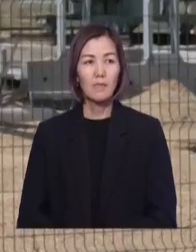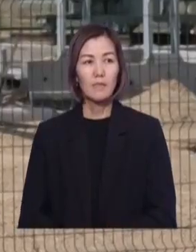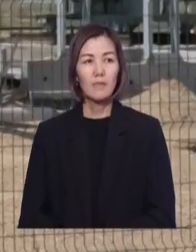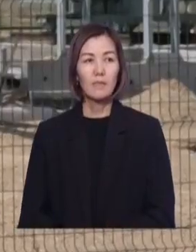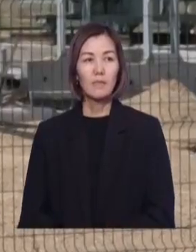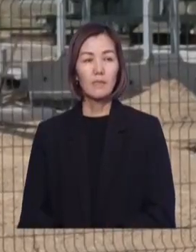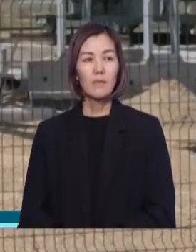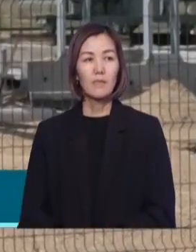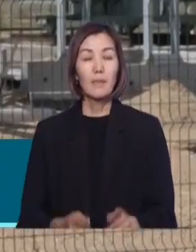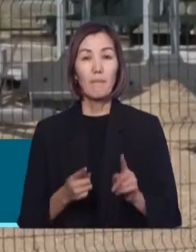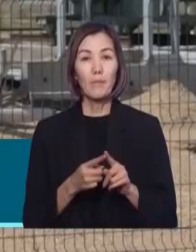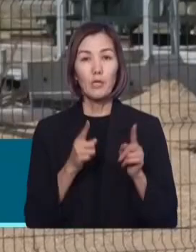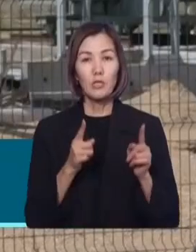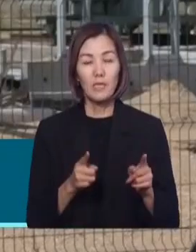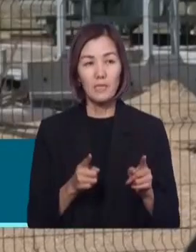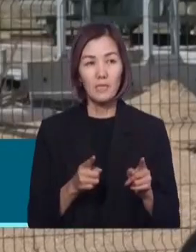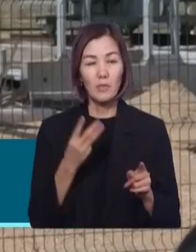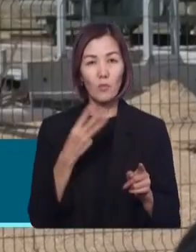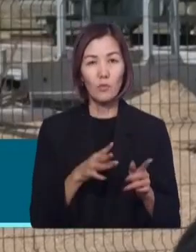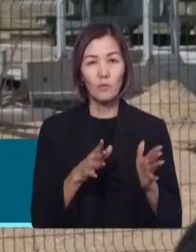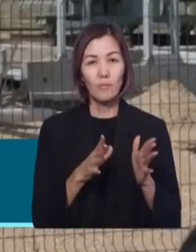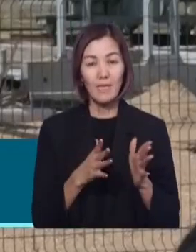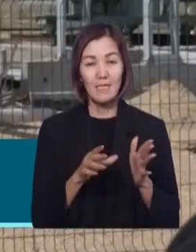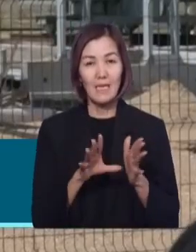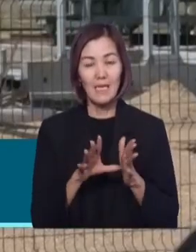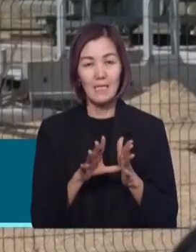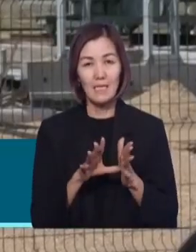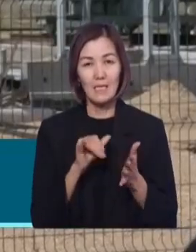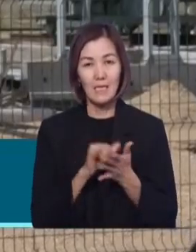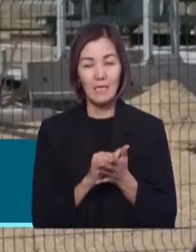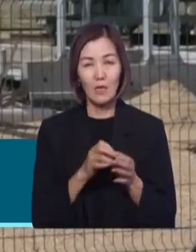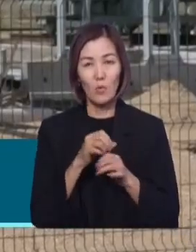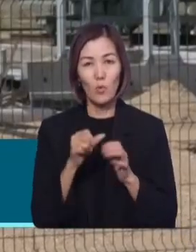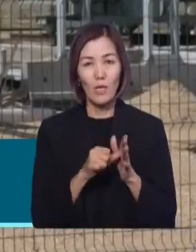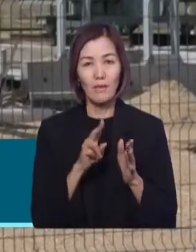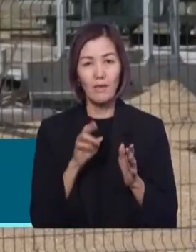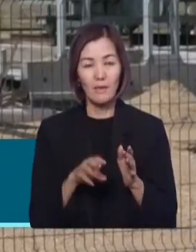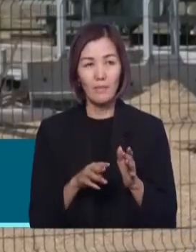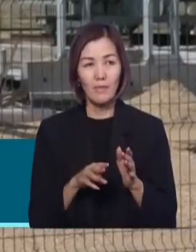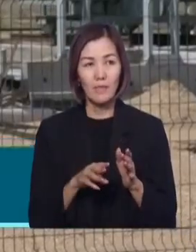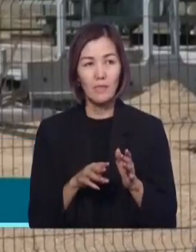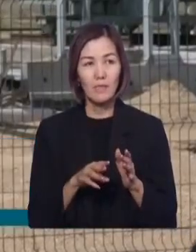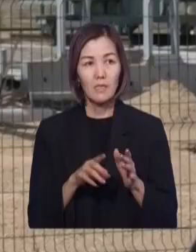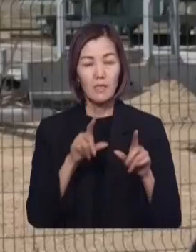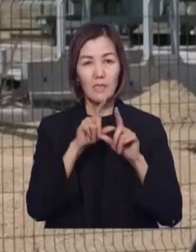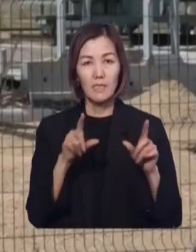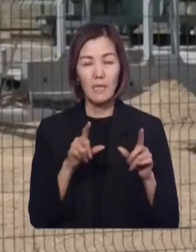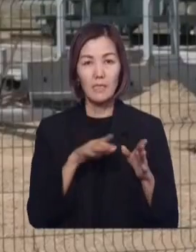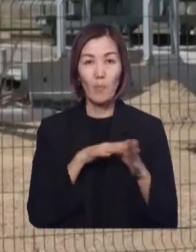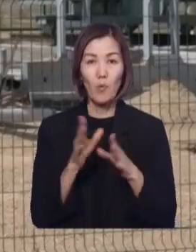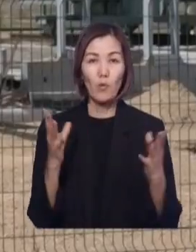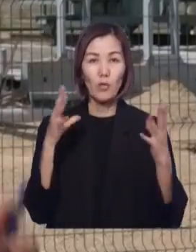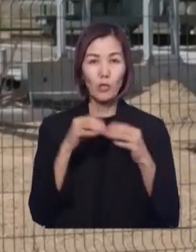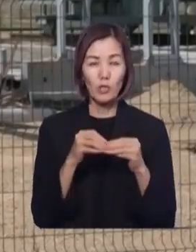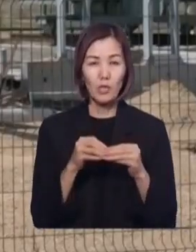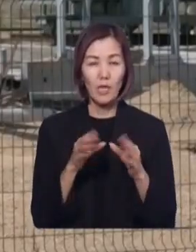кезекте 35-тік электр желілерін тарттық. 16 шақырым подстанцияны толықтай жинадық. 110-ға